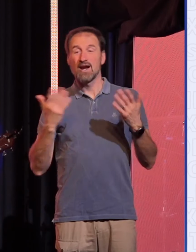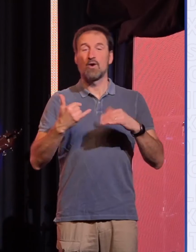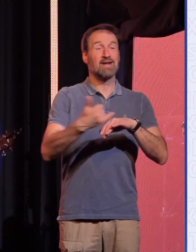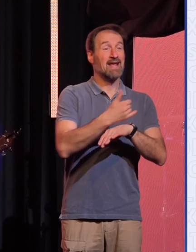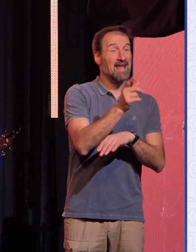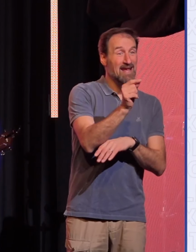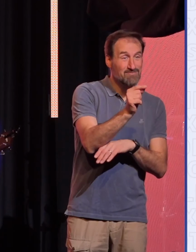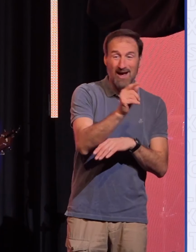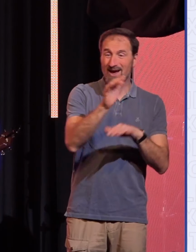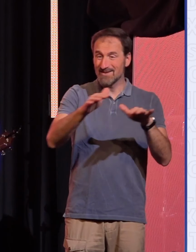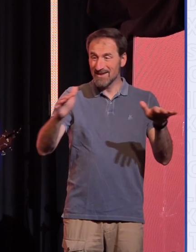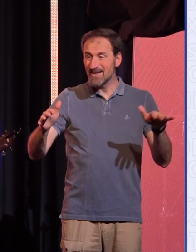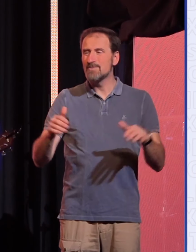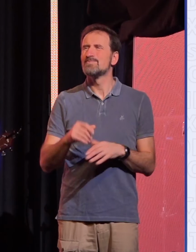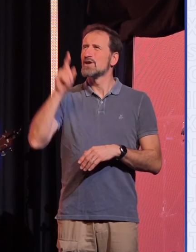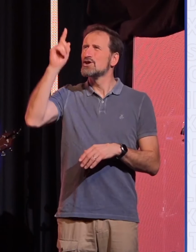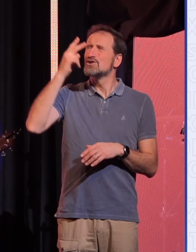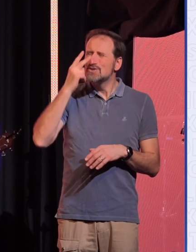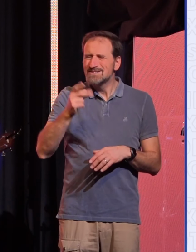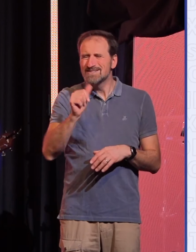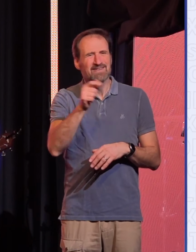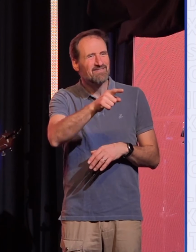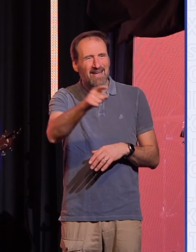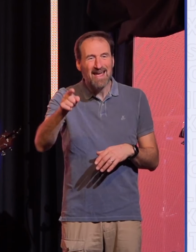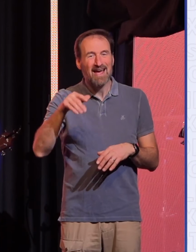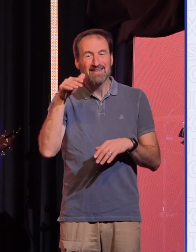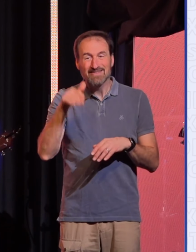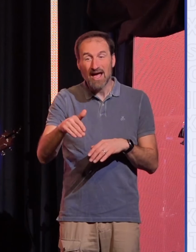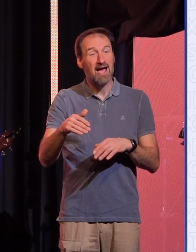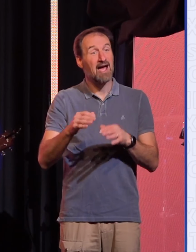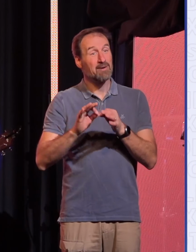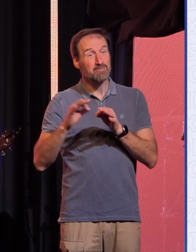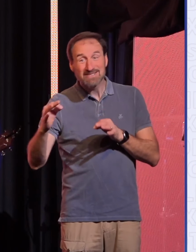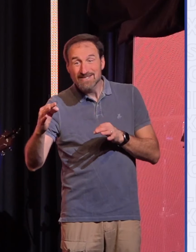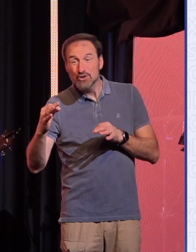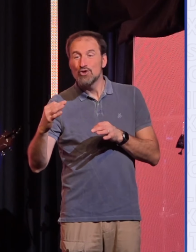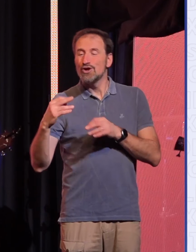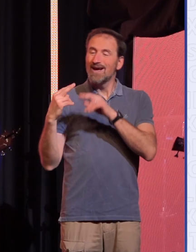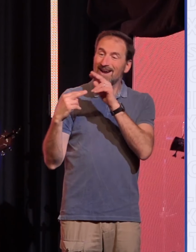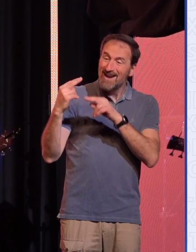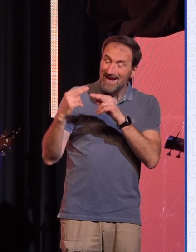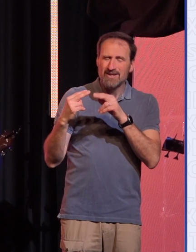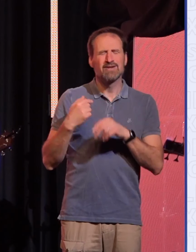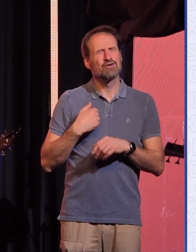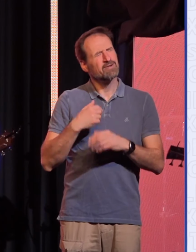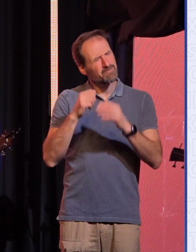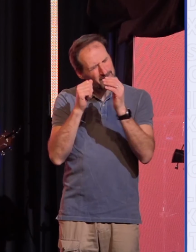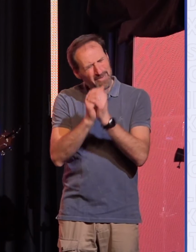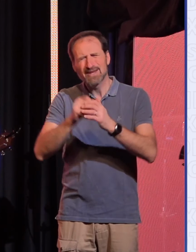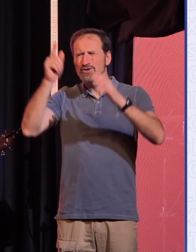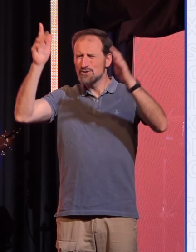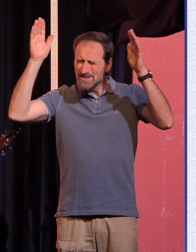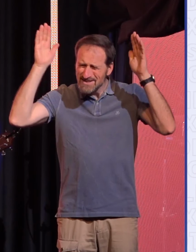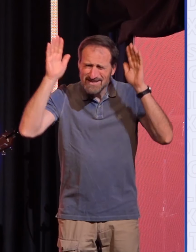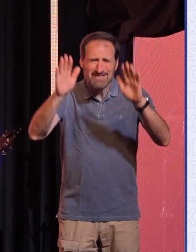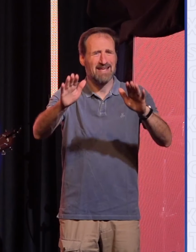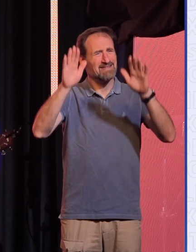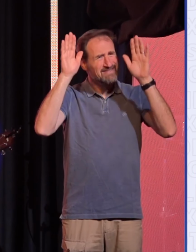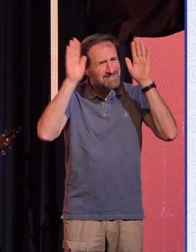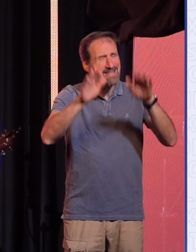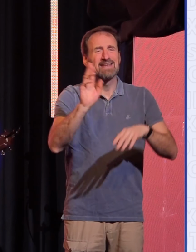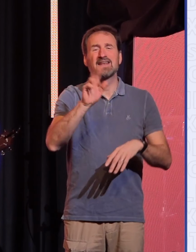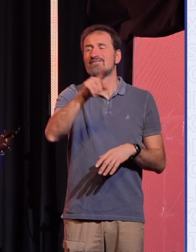einer Beziehung ist, Jesus. Und ich bete wirklich, dass du uns jetzt wirklich segnest, dass du alle Singles segnest, dass wir wirklich diesen Status ergreifen